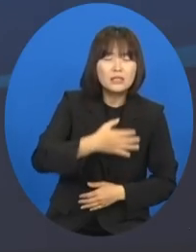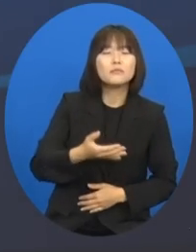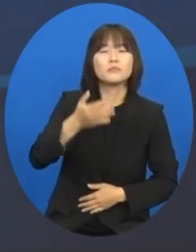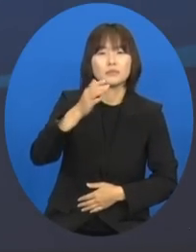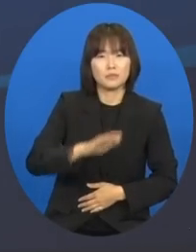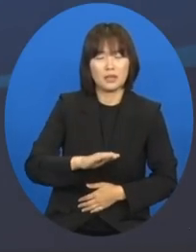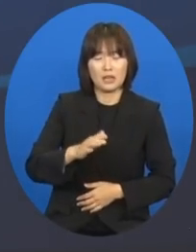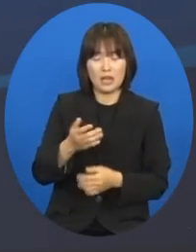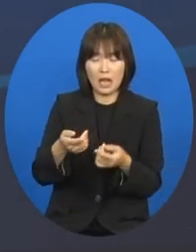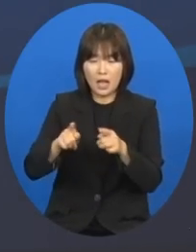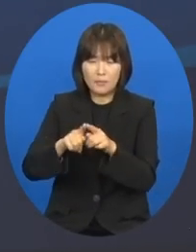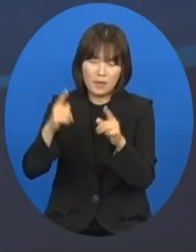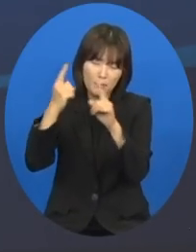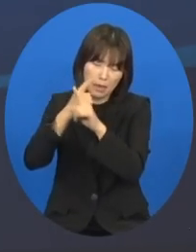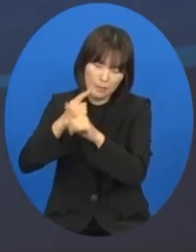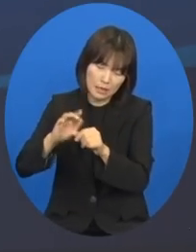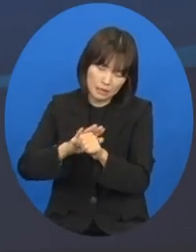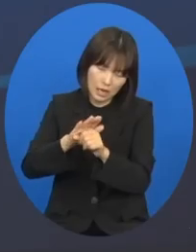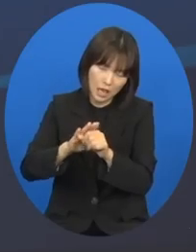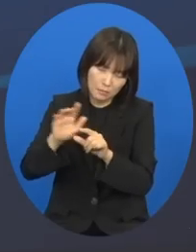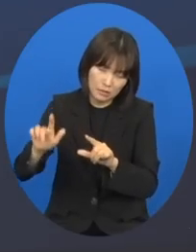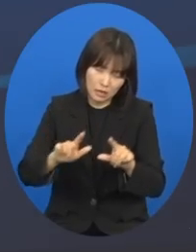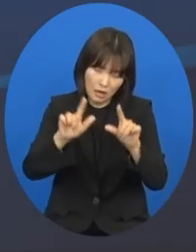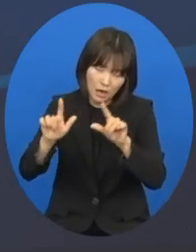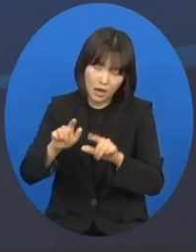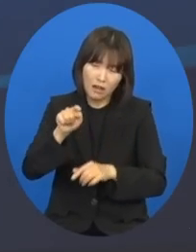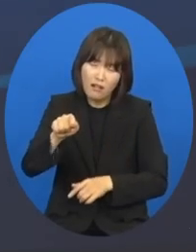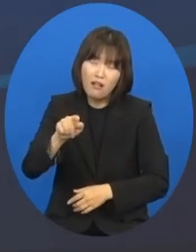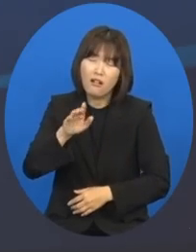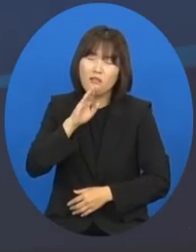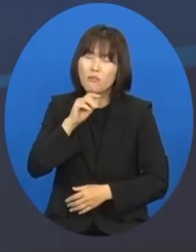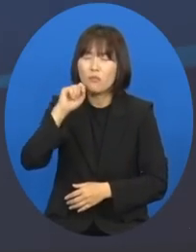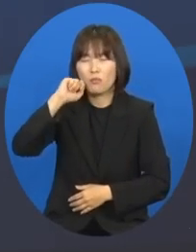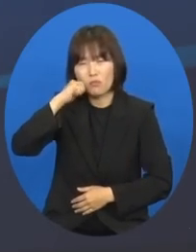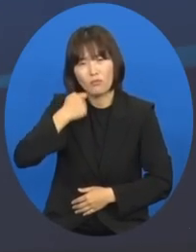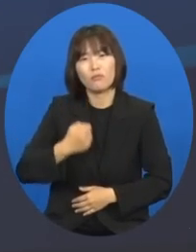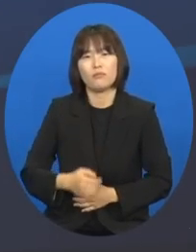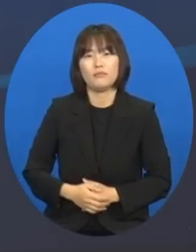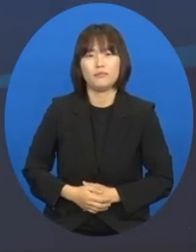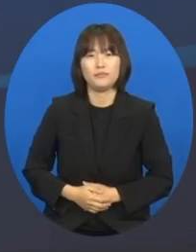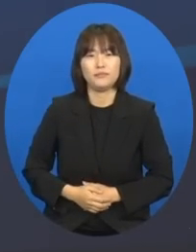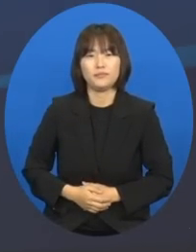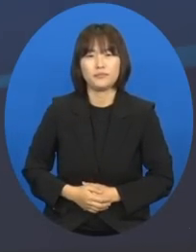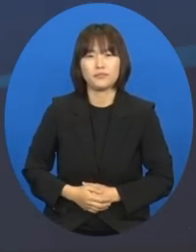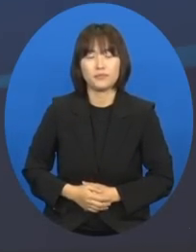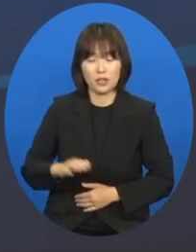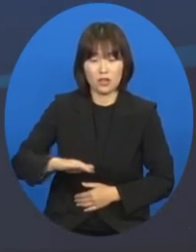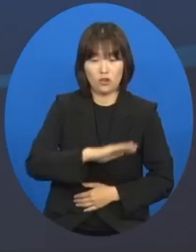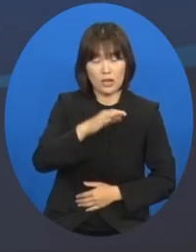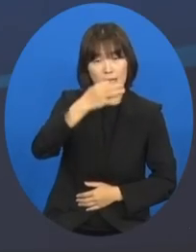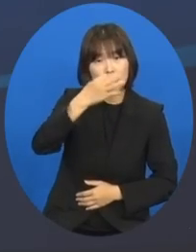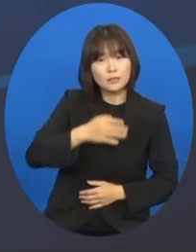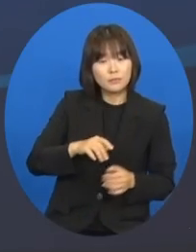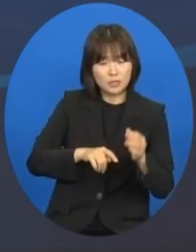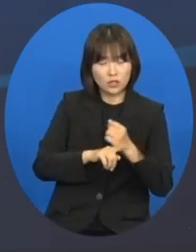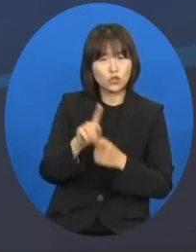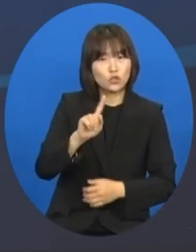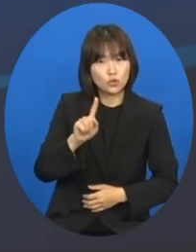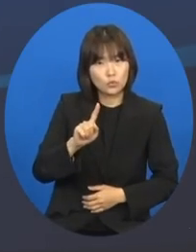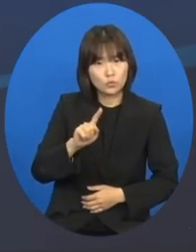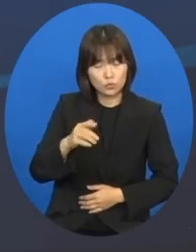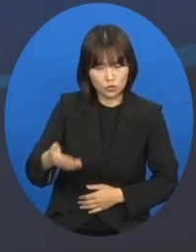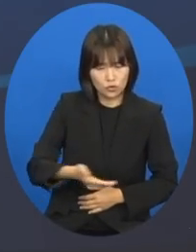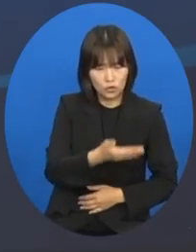사랑하며 살아간다는 것이 얼마나 어려운지 몰라요 그럼 우리가 그렇게 힘들어하는 이유가 무엇일까요 여러분이